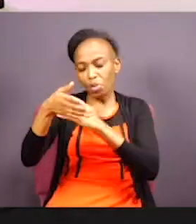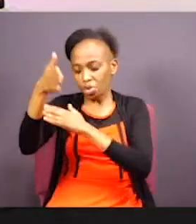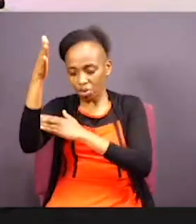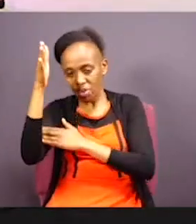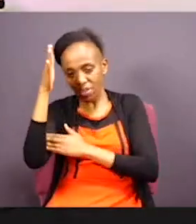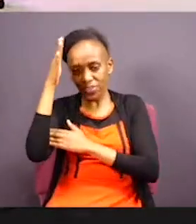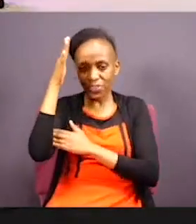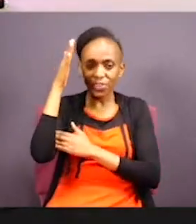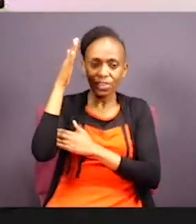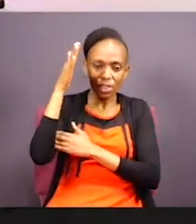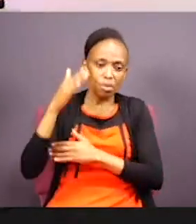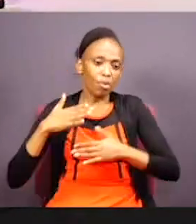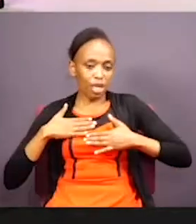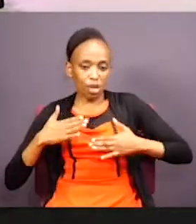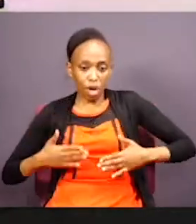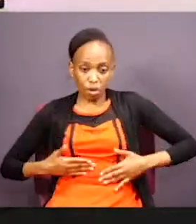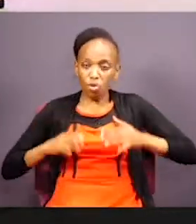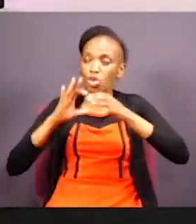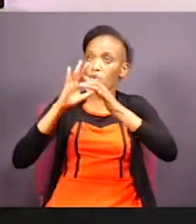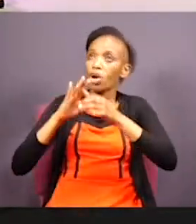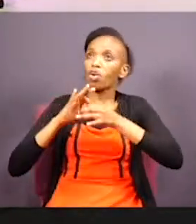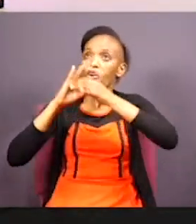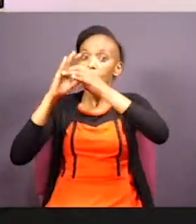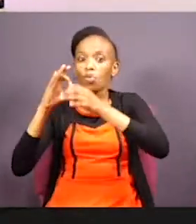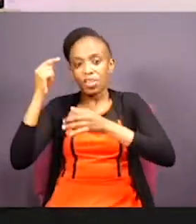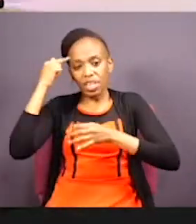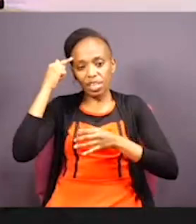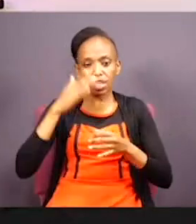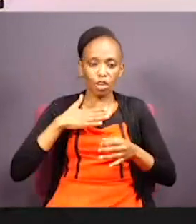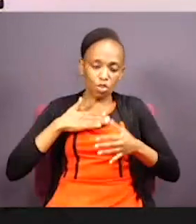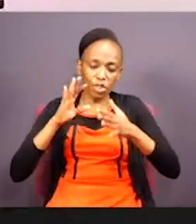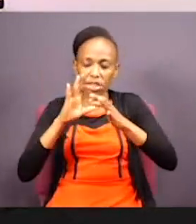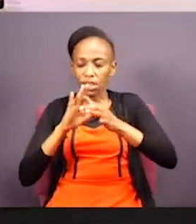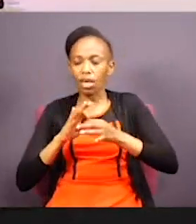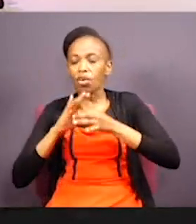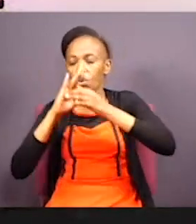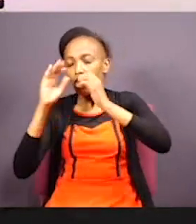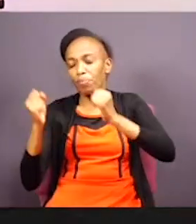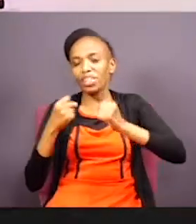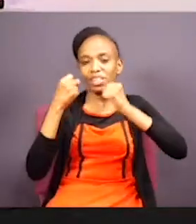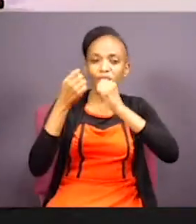Mungu. Mwili wangu. Mwili wangu ni wako. Fikira zangu ni zako.